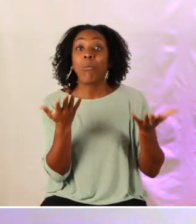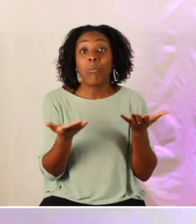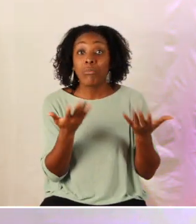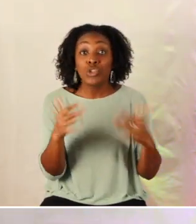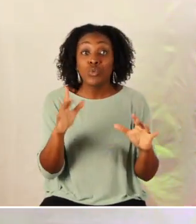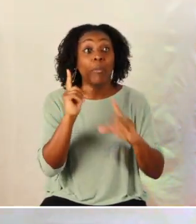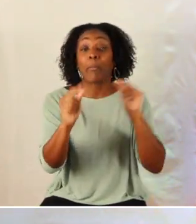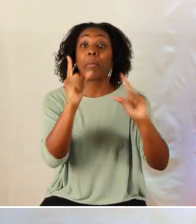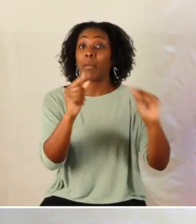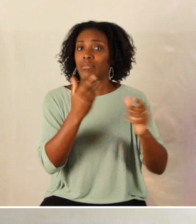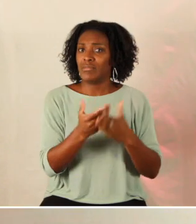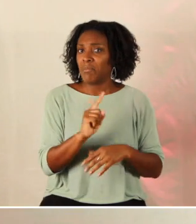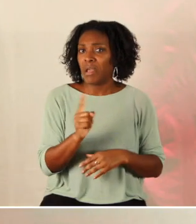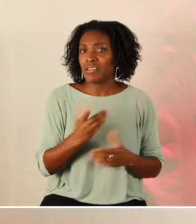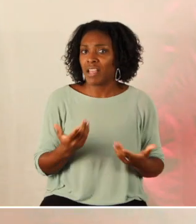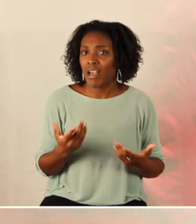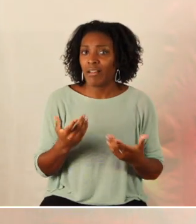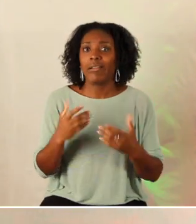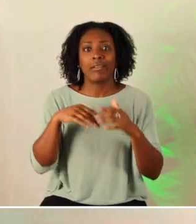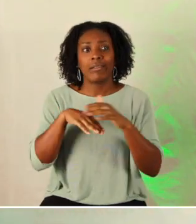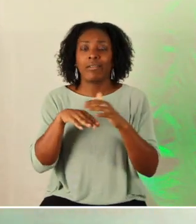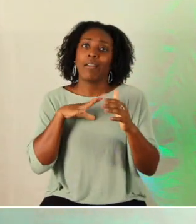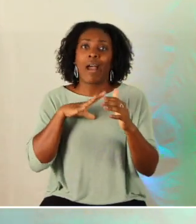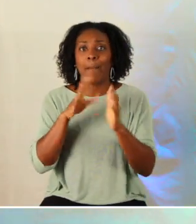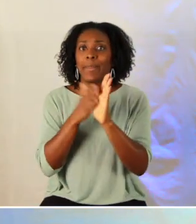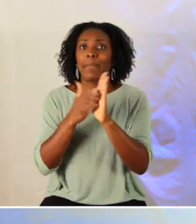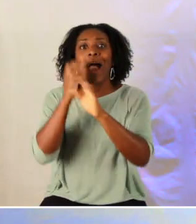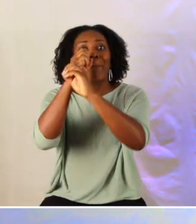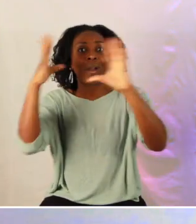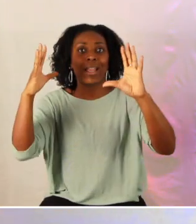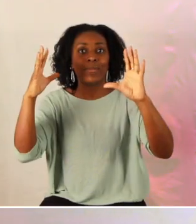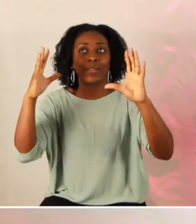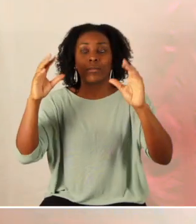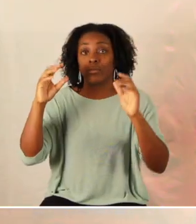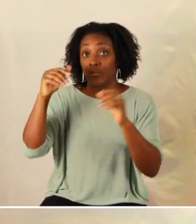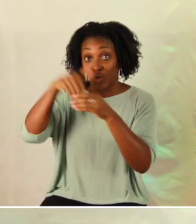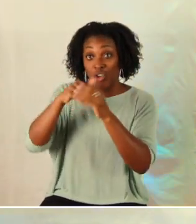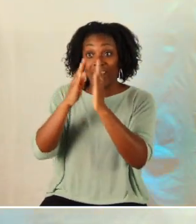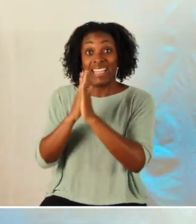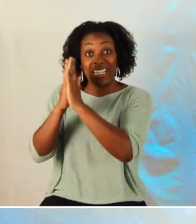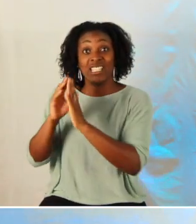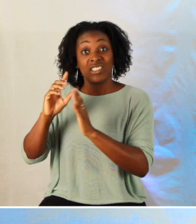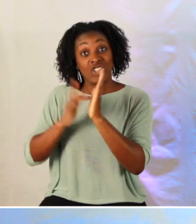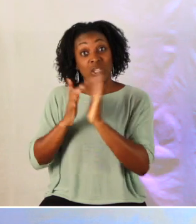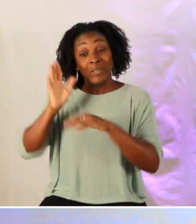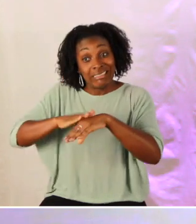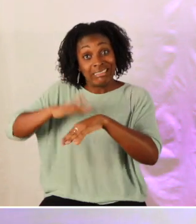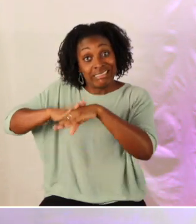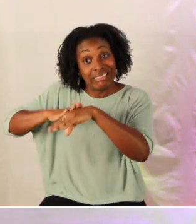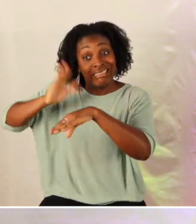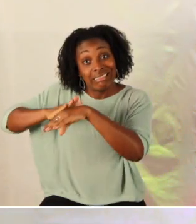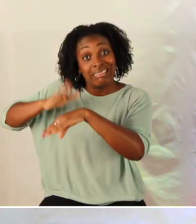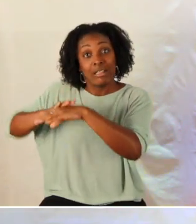puis qui s'en vont. Non, on a des exemples dans l'Apocalypse avec des églises qui ont été reprises par Jésus-Christ, qui s'étaient complètement écartées de